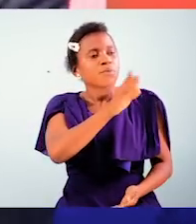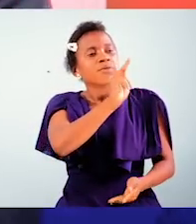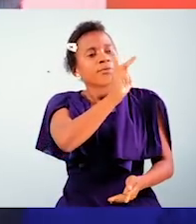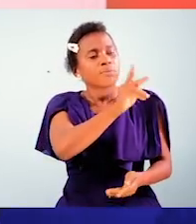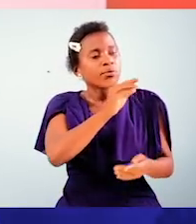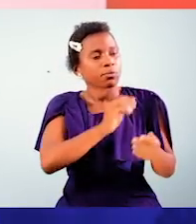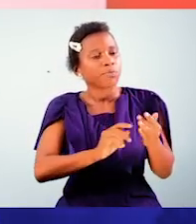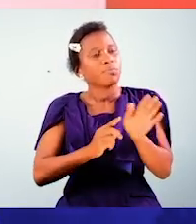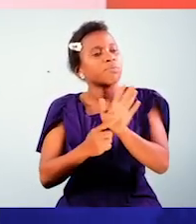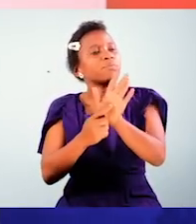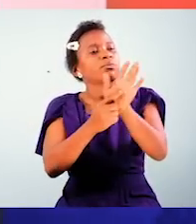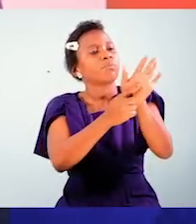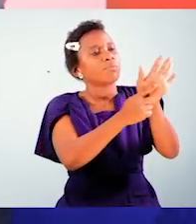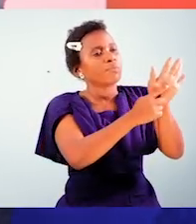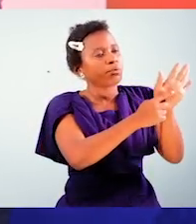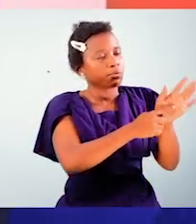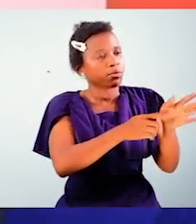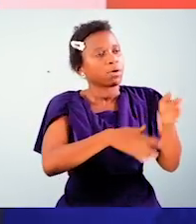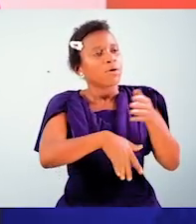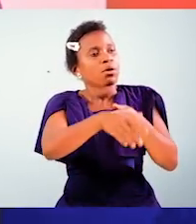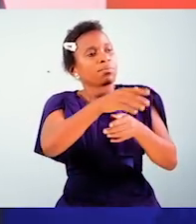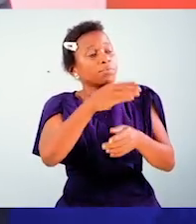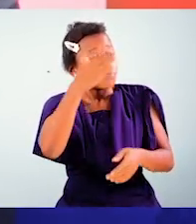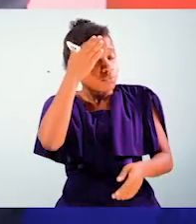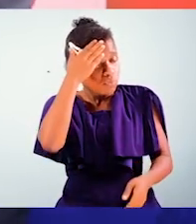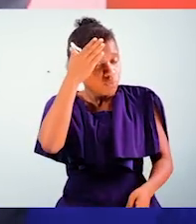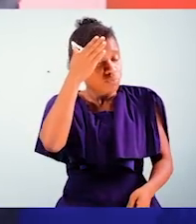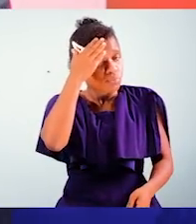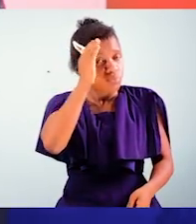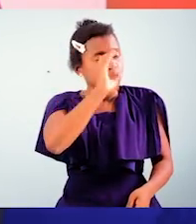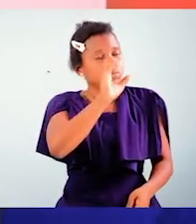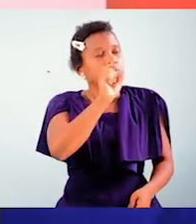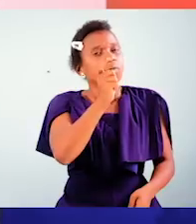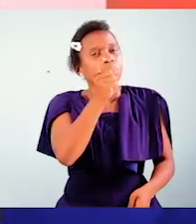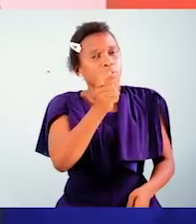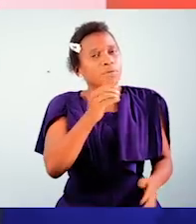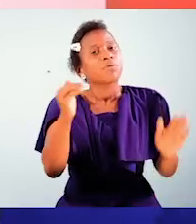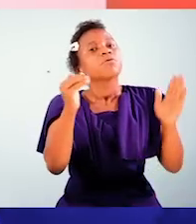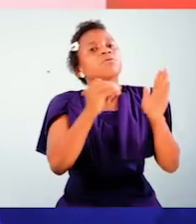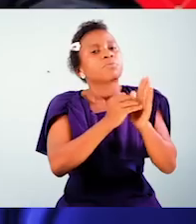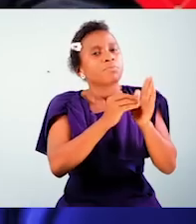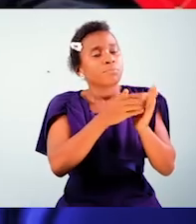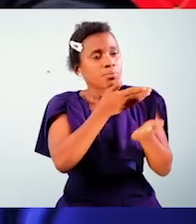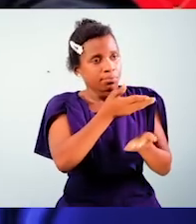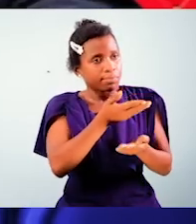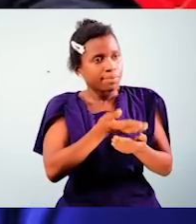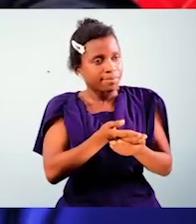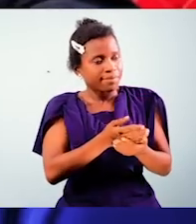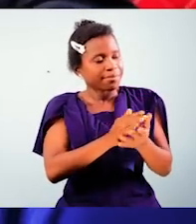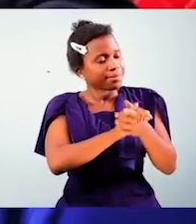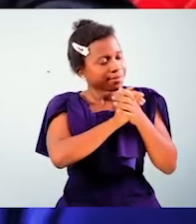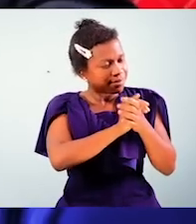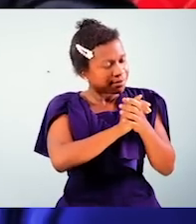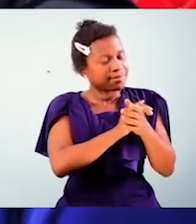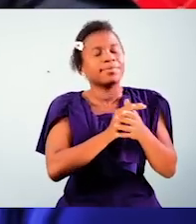yeye ni wakili ambaye atatupitisha kwenye njia ya kumtambua CAG kisheria. Kapongo. Karibu. Asante